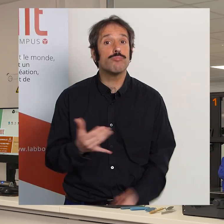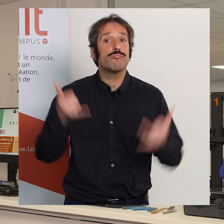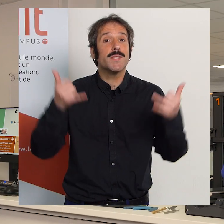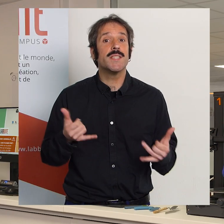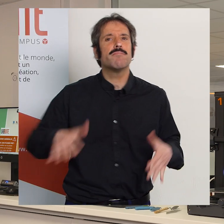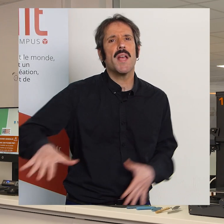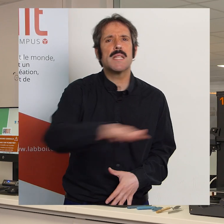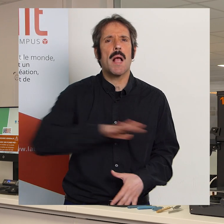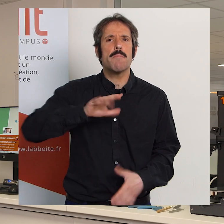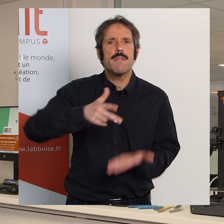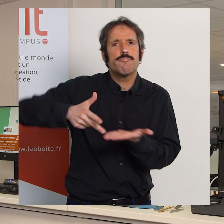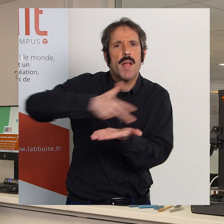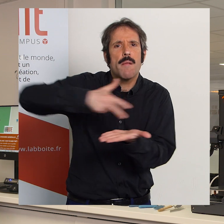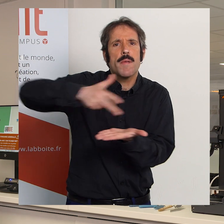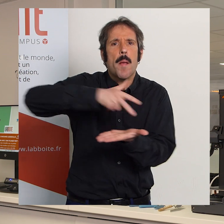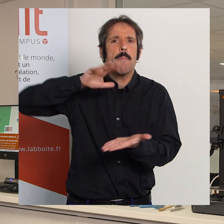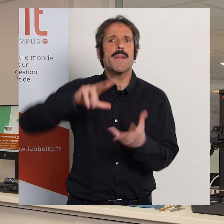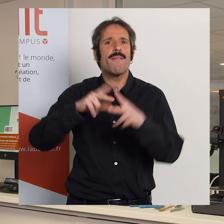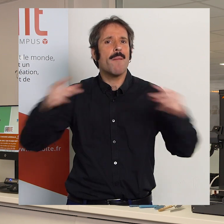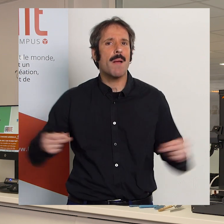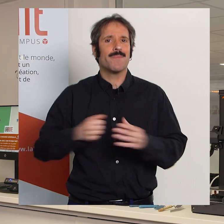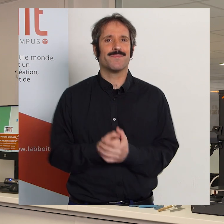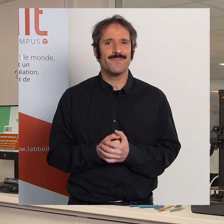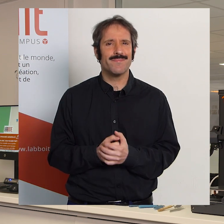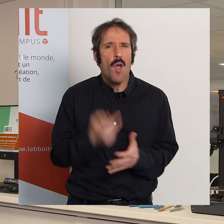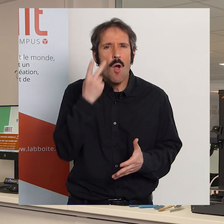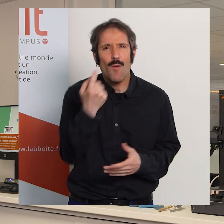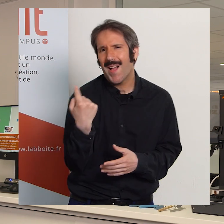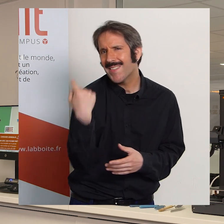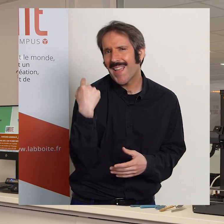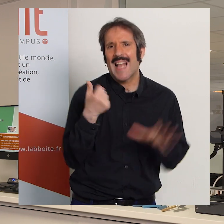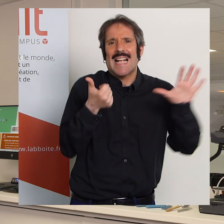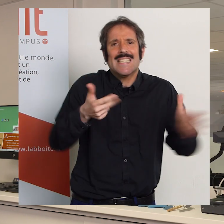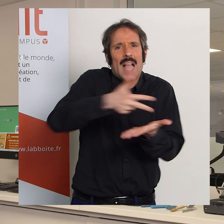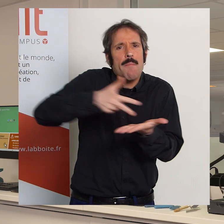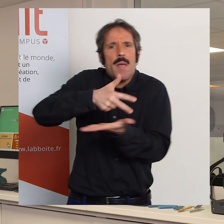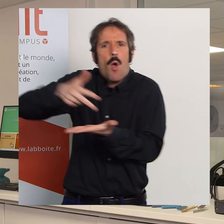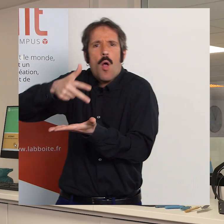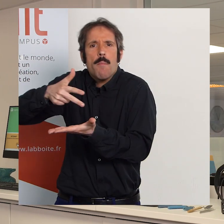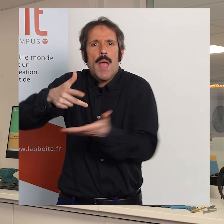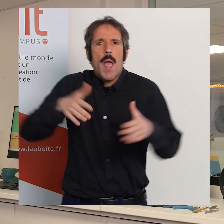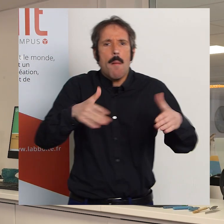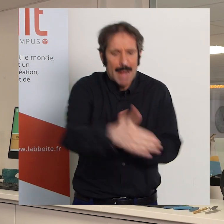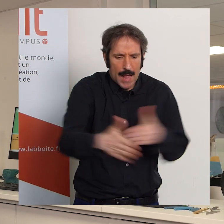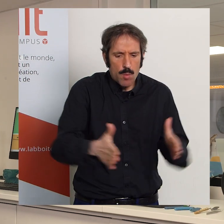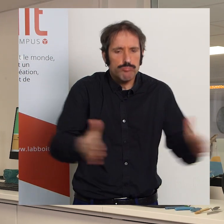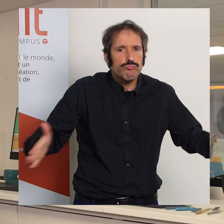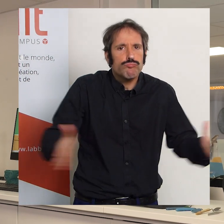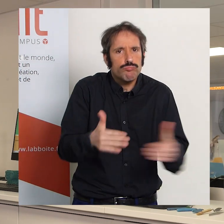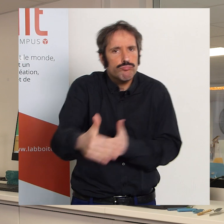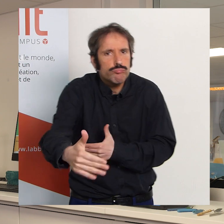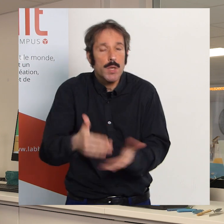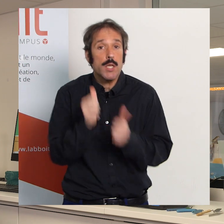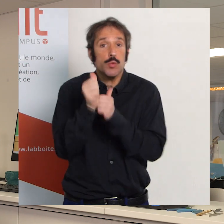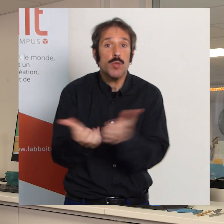Bonjour, vous êtes ici dans l'espace dédié à l'impression 3D du Fab Lab. Vous voyez derrière moi ces 6 imprimantes avec des tailles de plateaux différentes